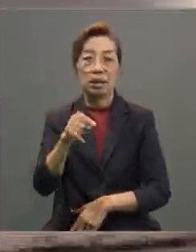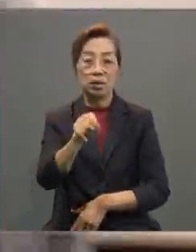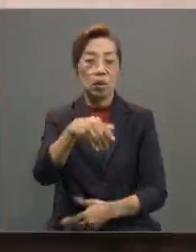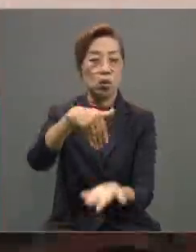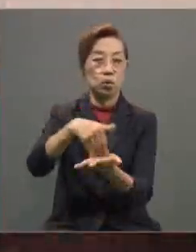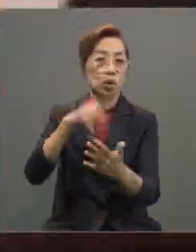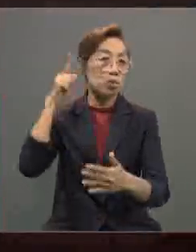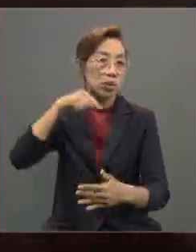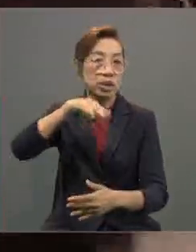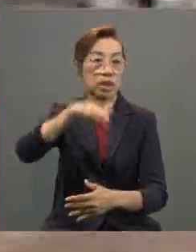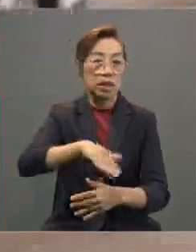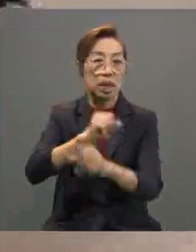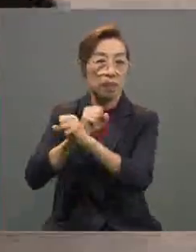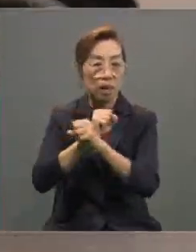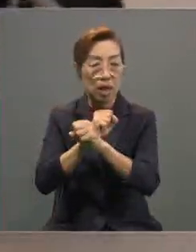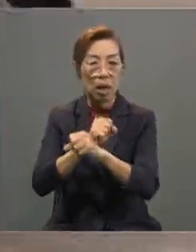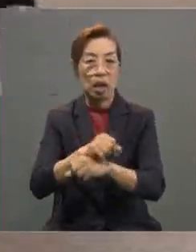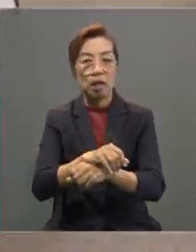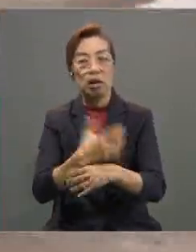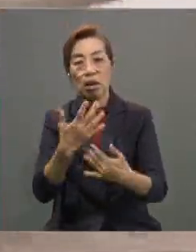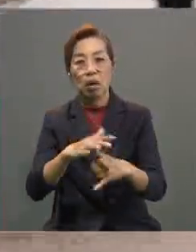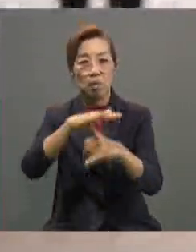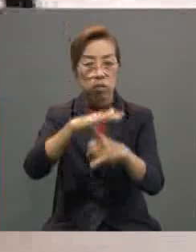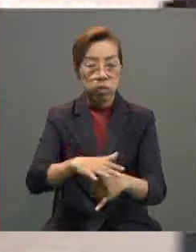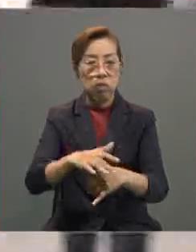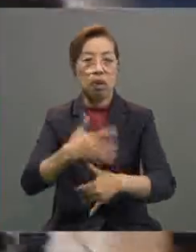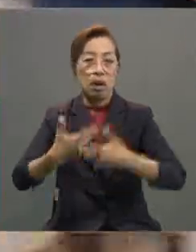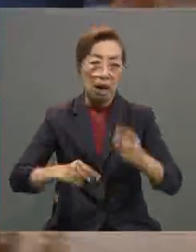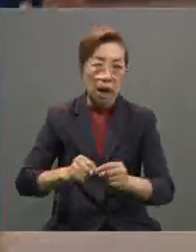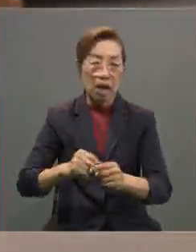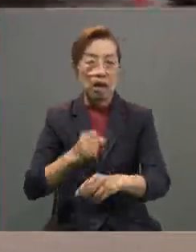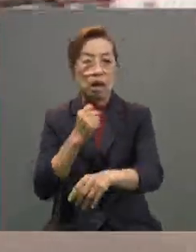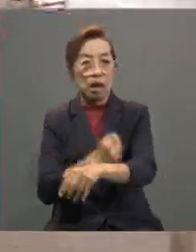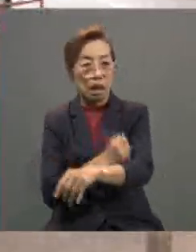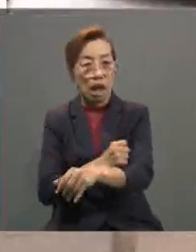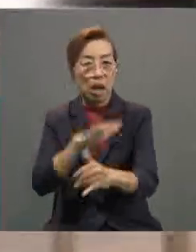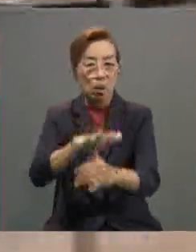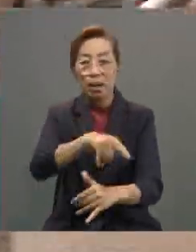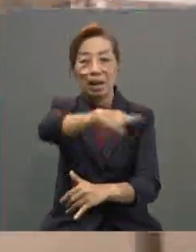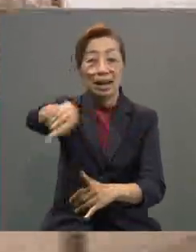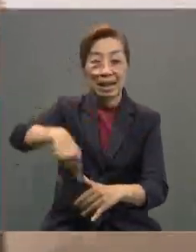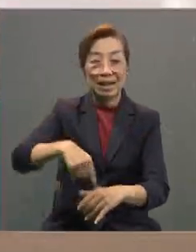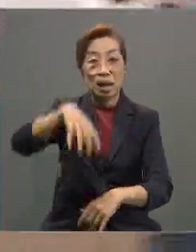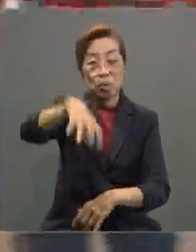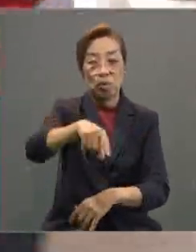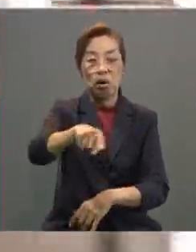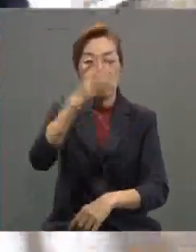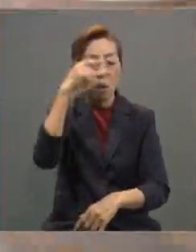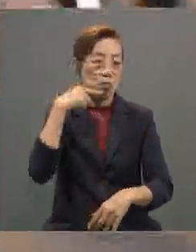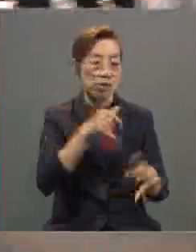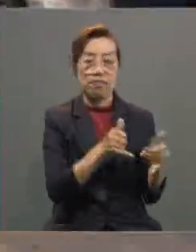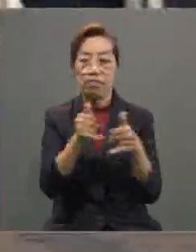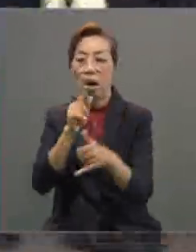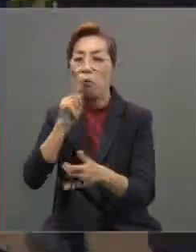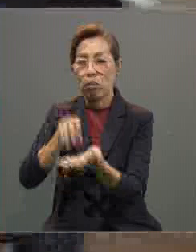ครัวป้องกันปราบปรามการค้ามนุษย์และภาคประมงหลังถูกเสี่ยใหญ่ในจังหวัดอ่างทองครับหลอกให้ไปเอนเตอร์เทนแต่บังคับให้เ